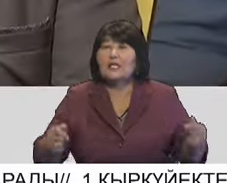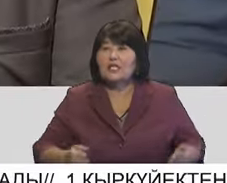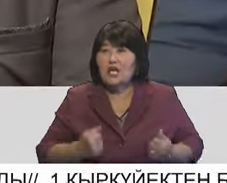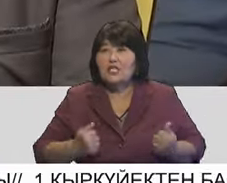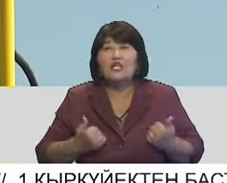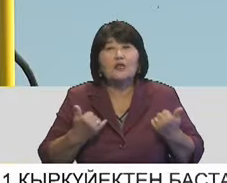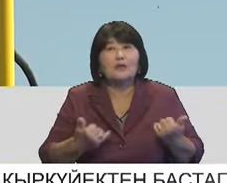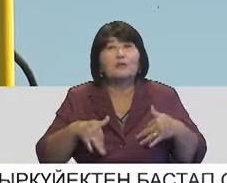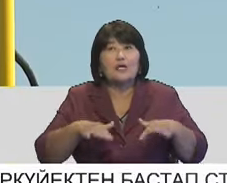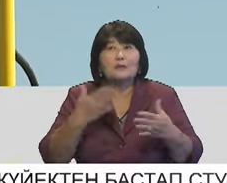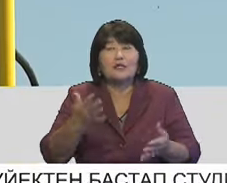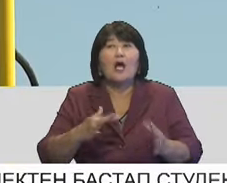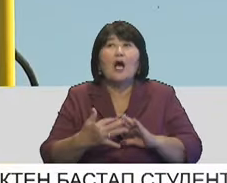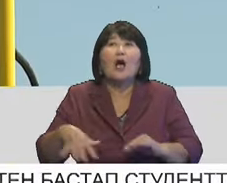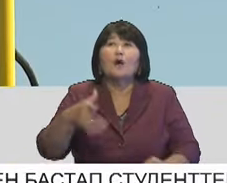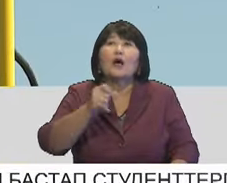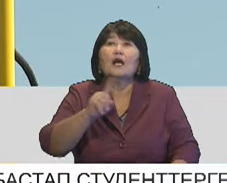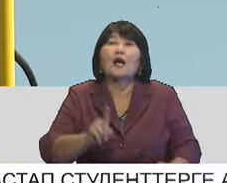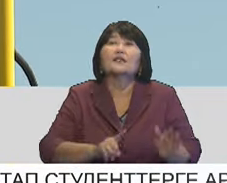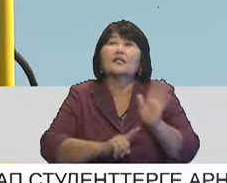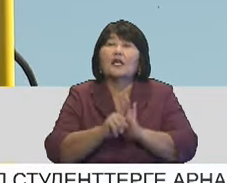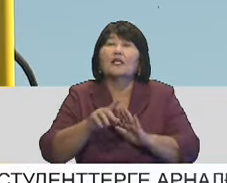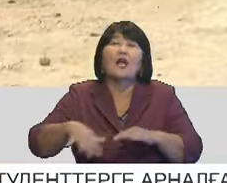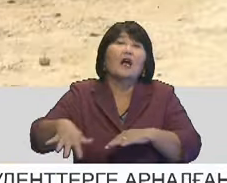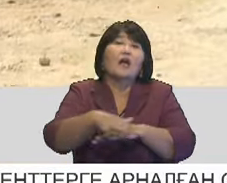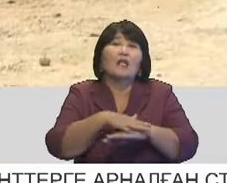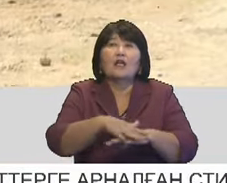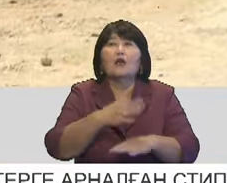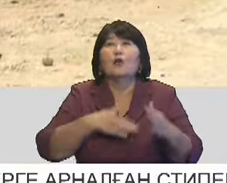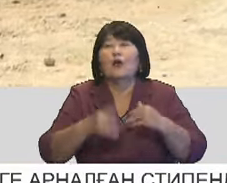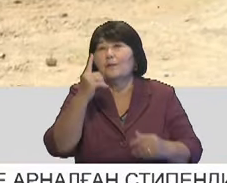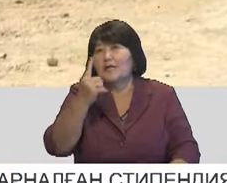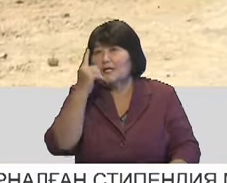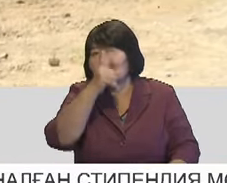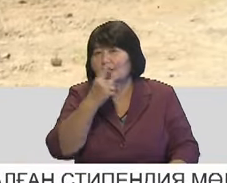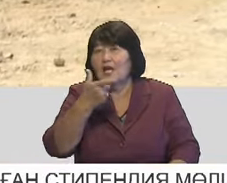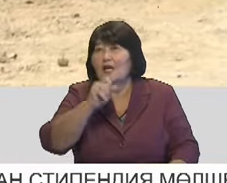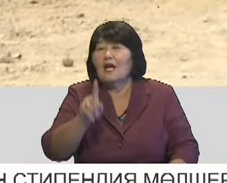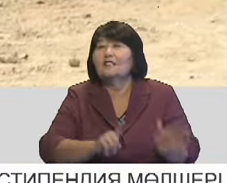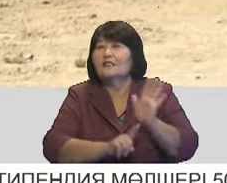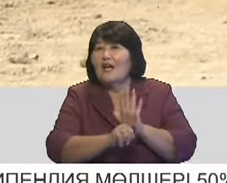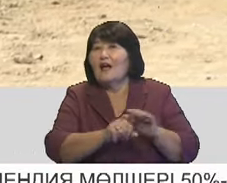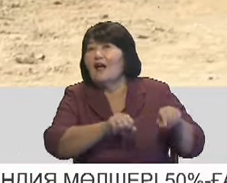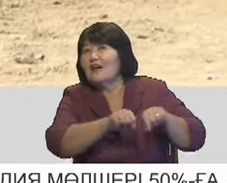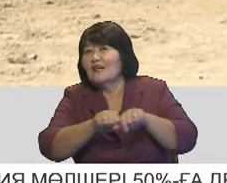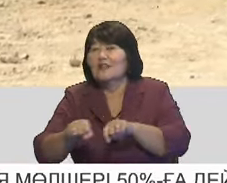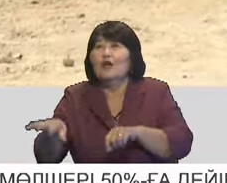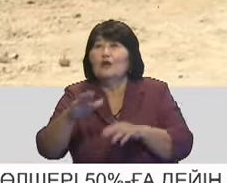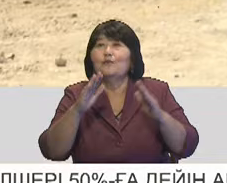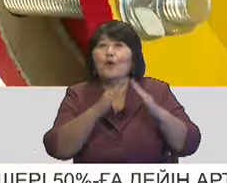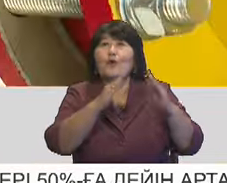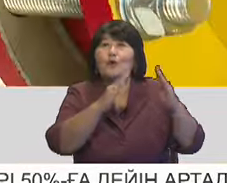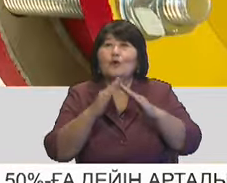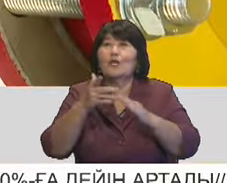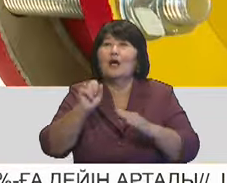беріліп жатыр. Ауылымызға газ келіп, ел қуанып атыр. Бір жылдың ішінде газды кіргізіп, қазір көп үйлердіге